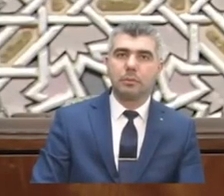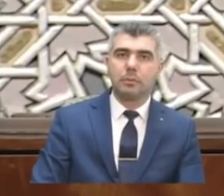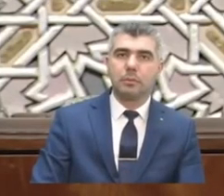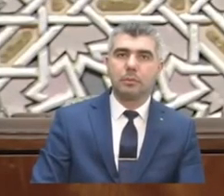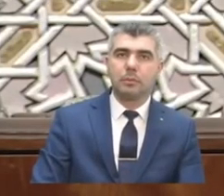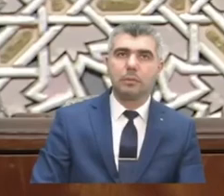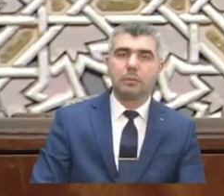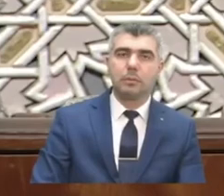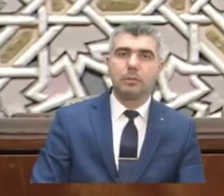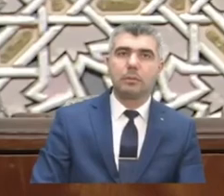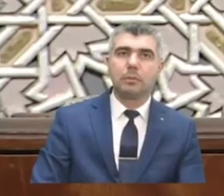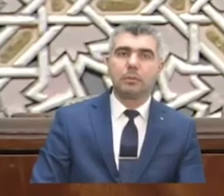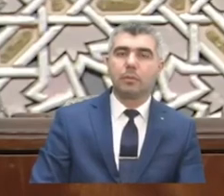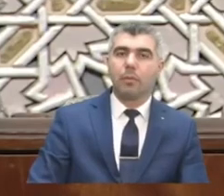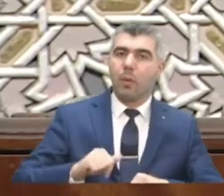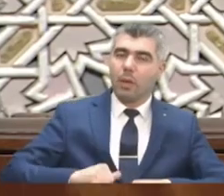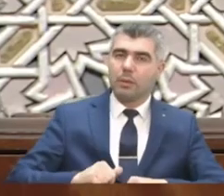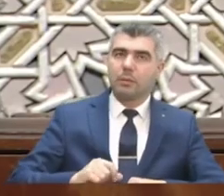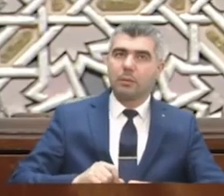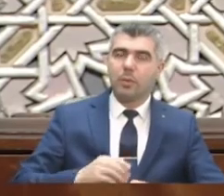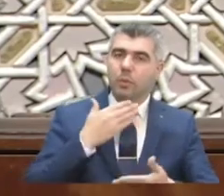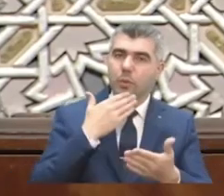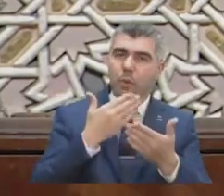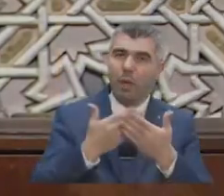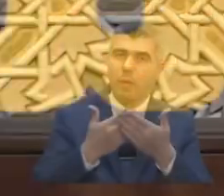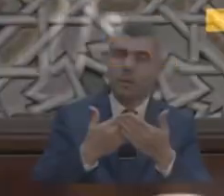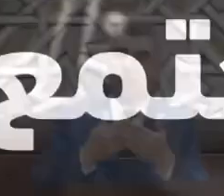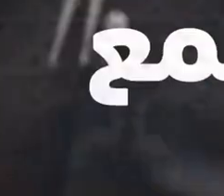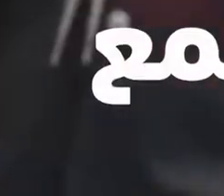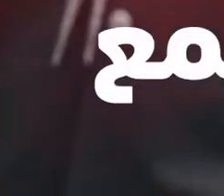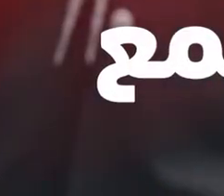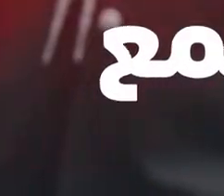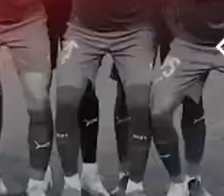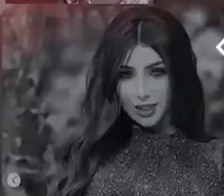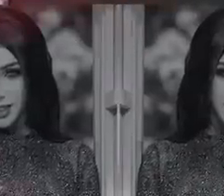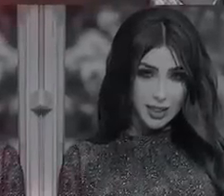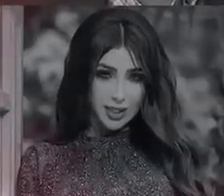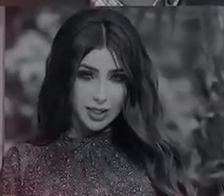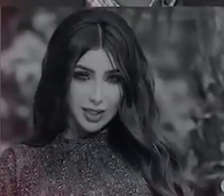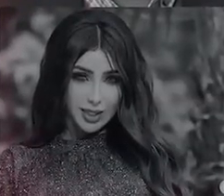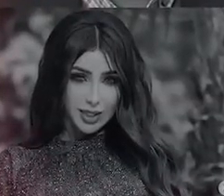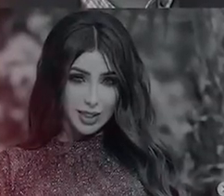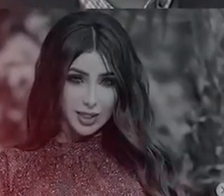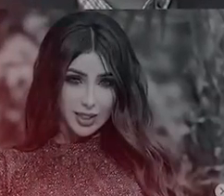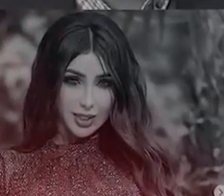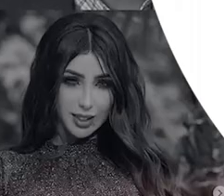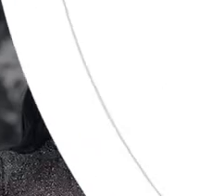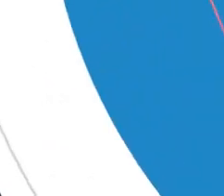صافي سيد وزير، شكرا سيد وزير، شكرا.